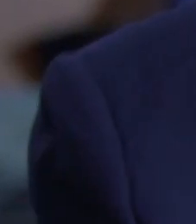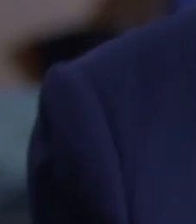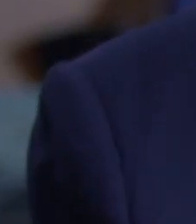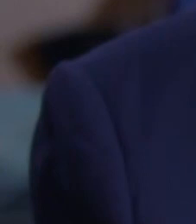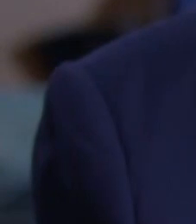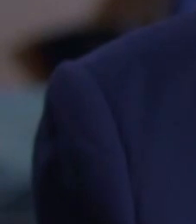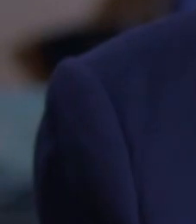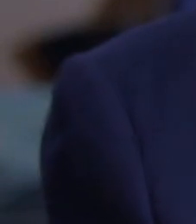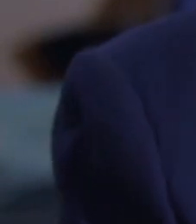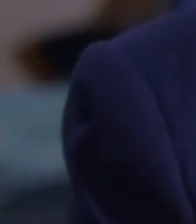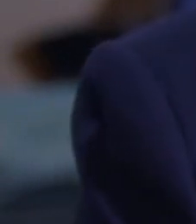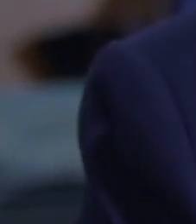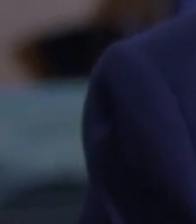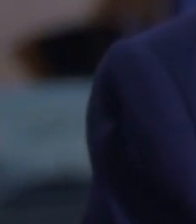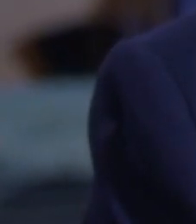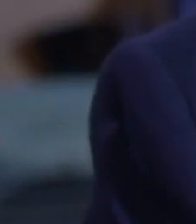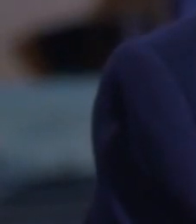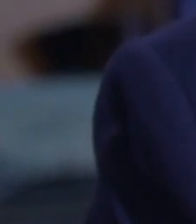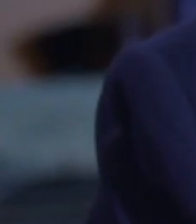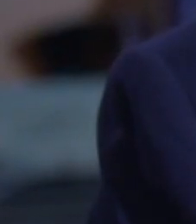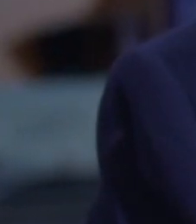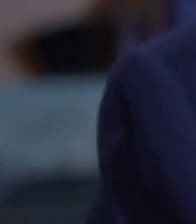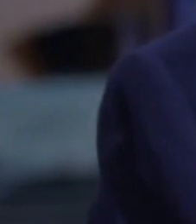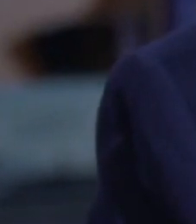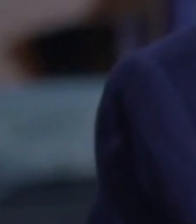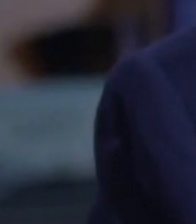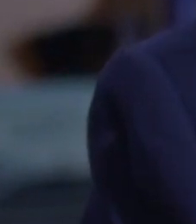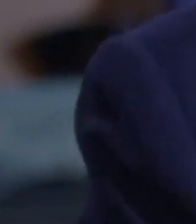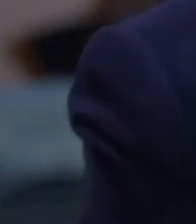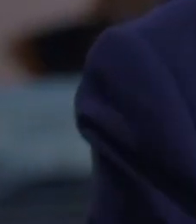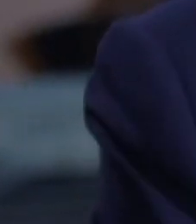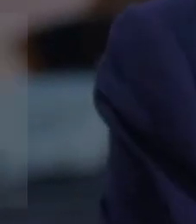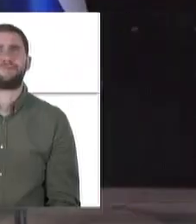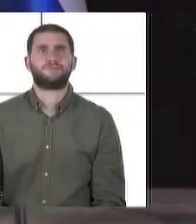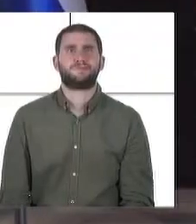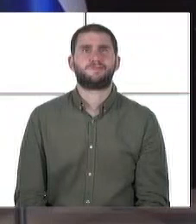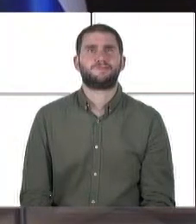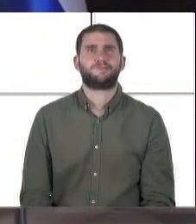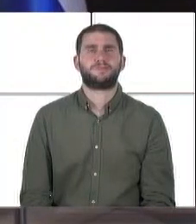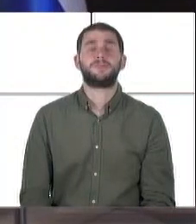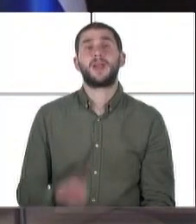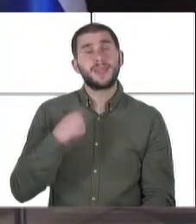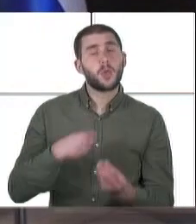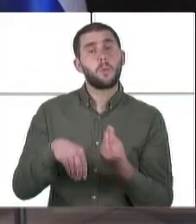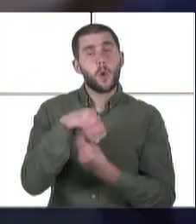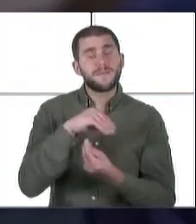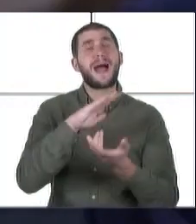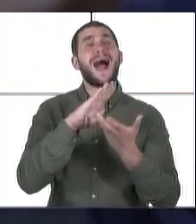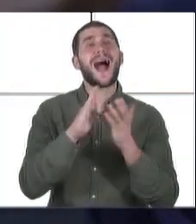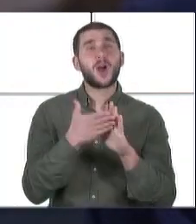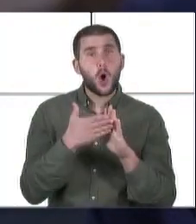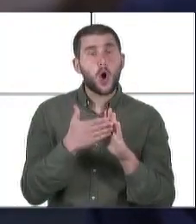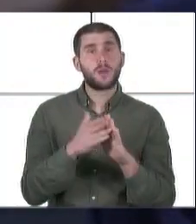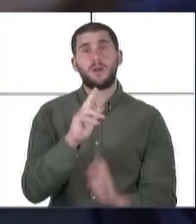של עשרות עמודים למעוניינים, של פחות עמודים לאלה שרוצים את העיקר של הדברים, אנחנו מעורבים בהכל,